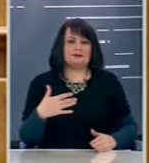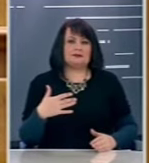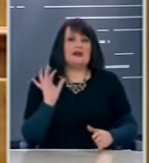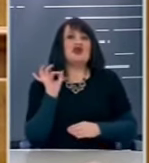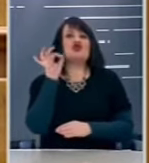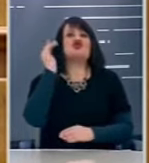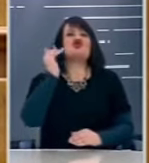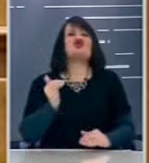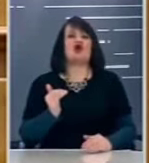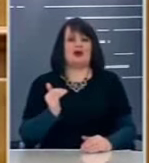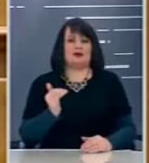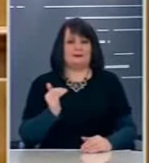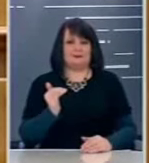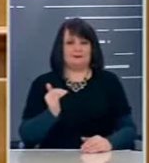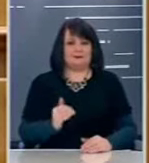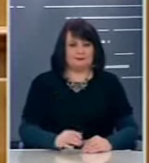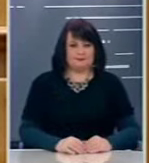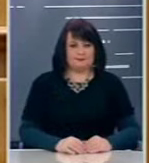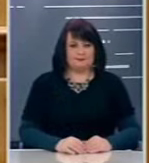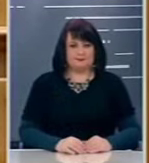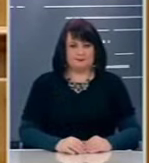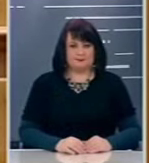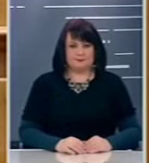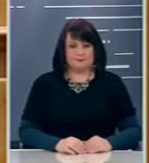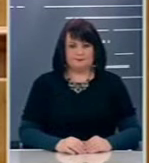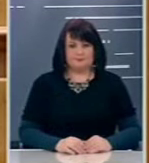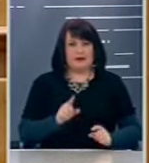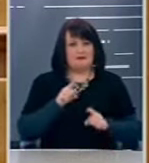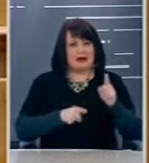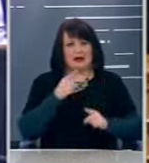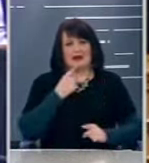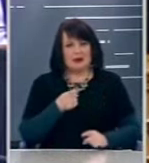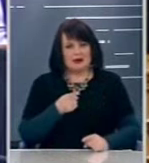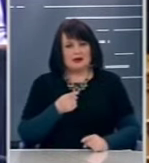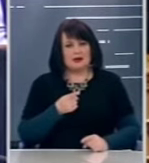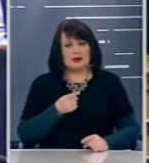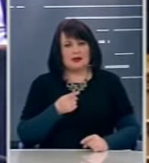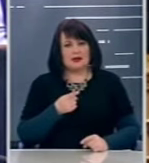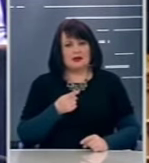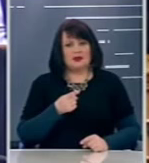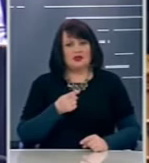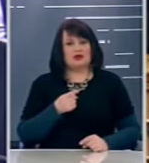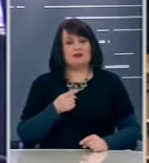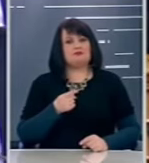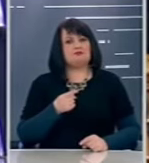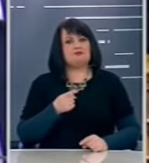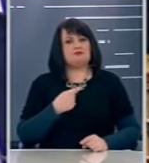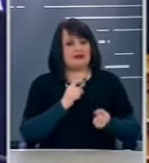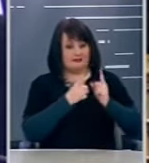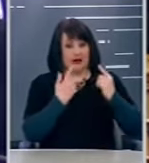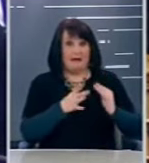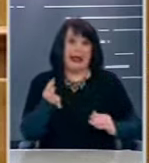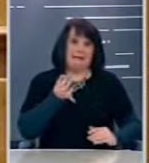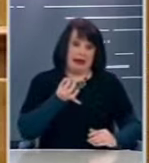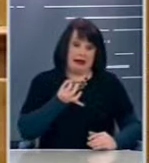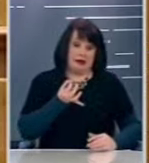στόχων. Και μάλιστα κάποιοι προχώρησαν παραπέρα, είπαν ότι αυτό που συμφωνήσαμε, λέει,